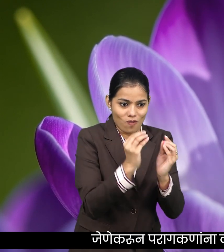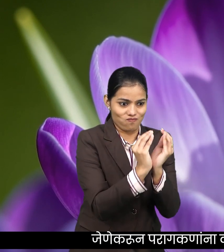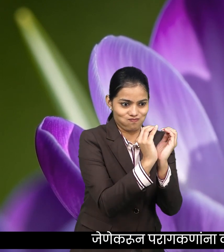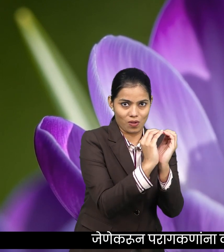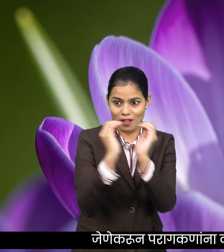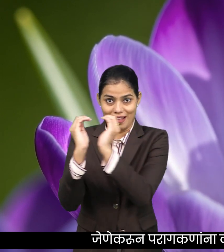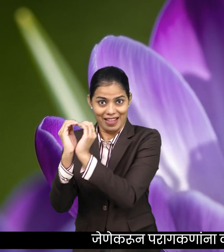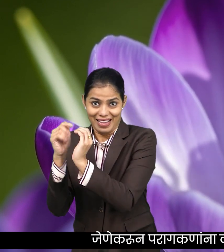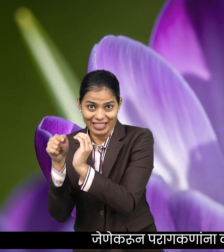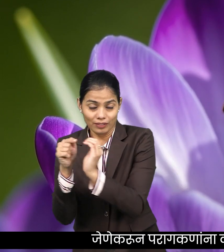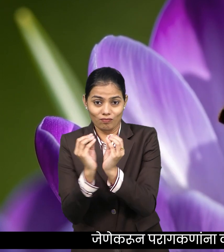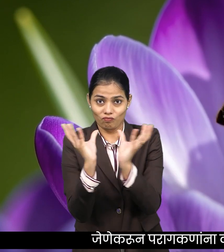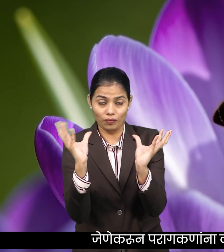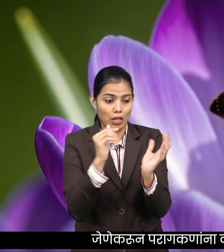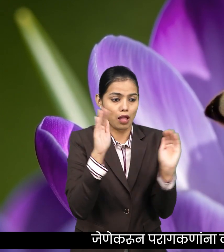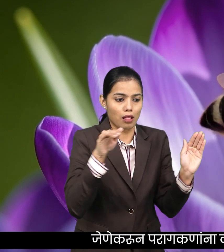येईल।